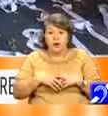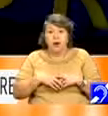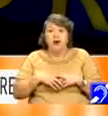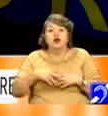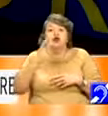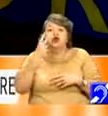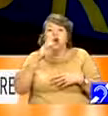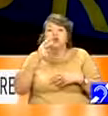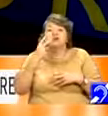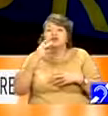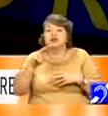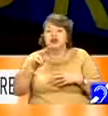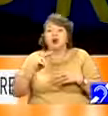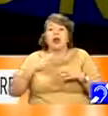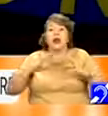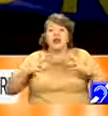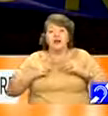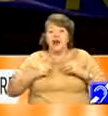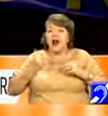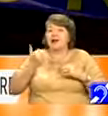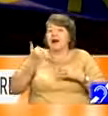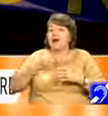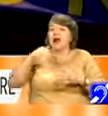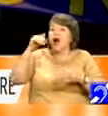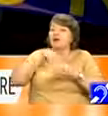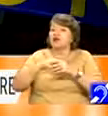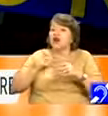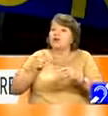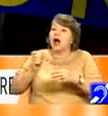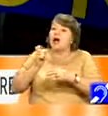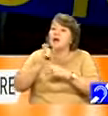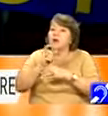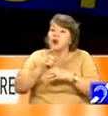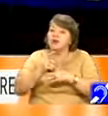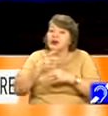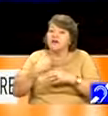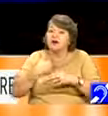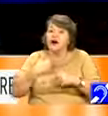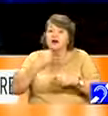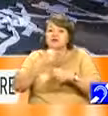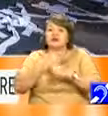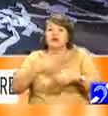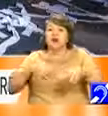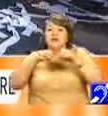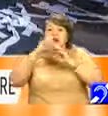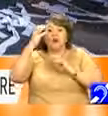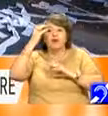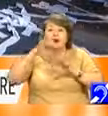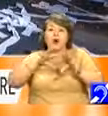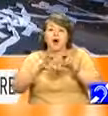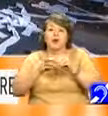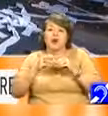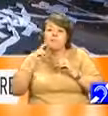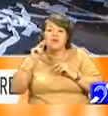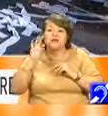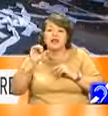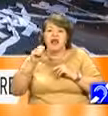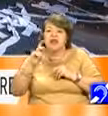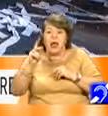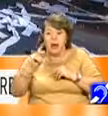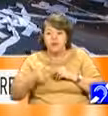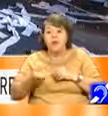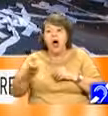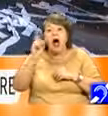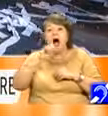de liberali care au votat împotriva începerii negocierilor cu PSD, iar alții în